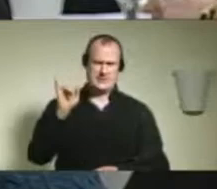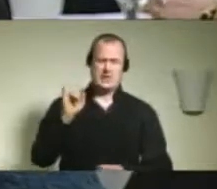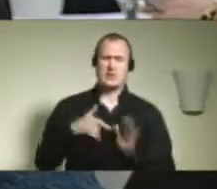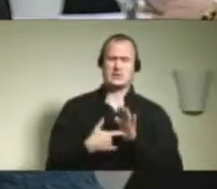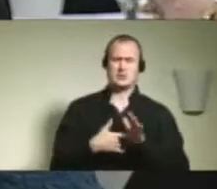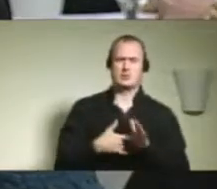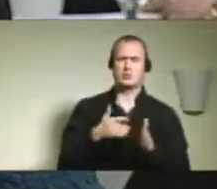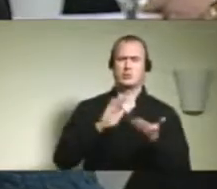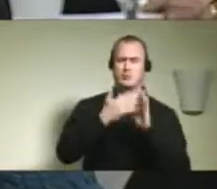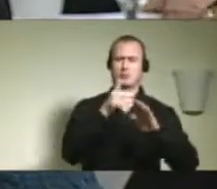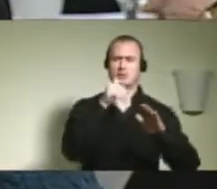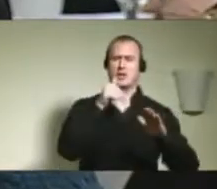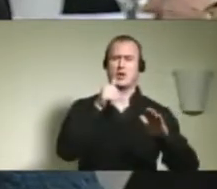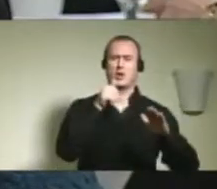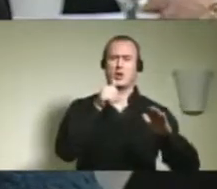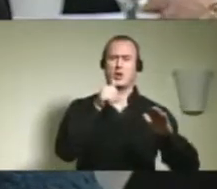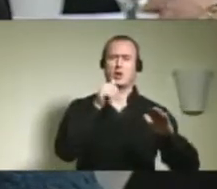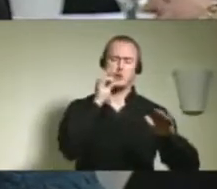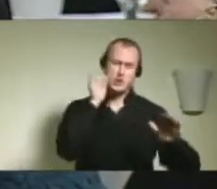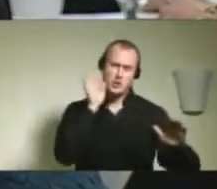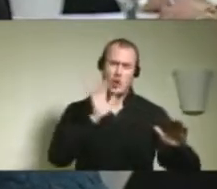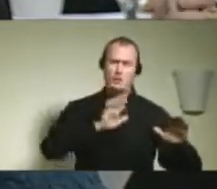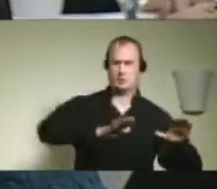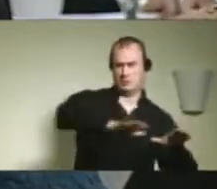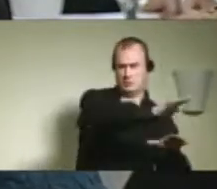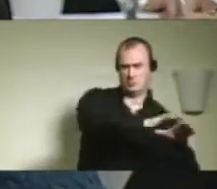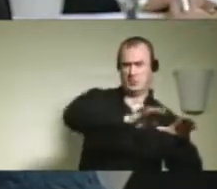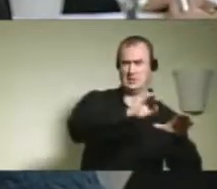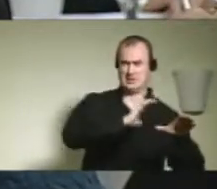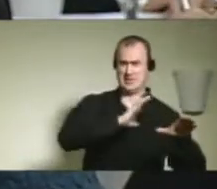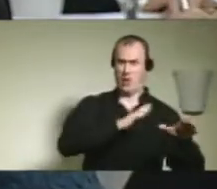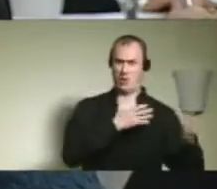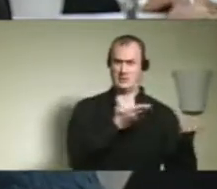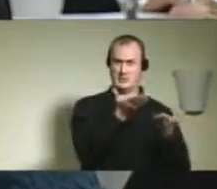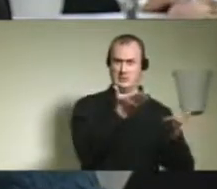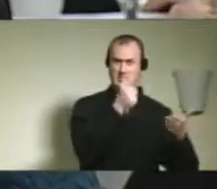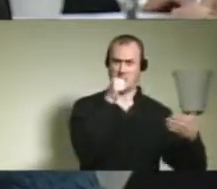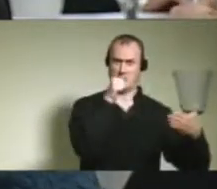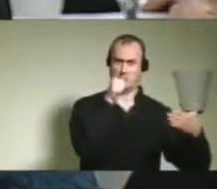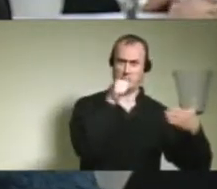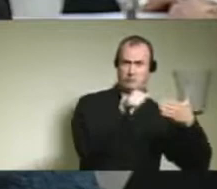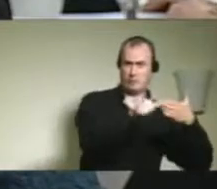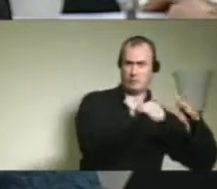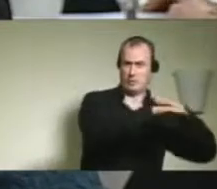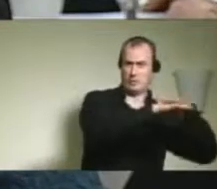dans les communautés autochtones, pensez-vous que cela aiderait les communautés